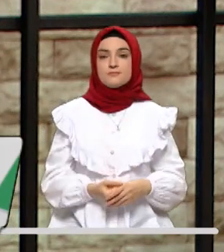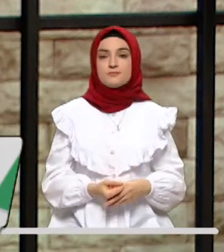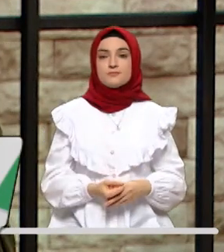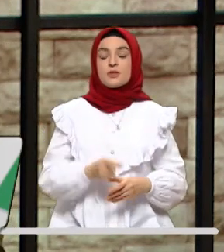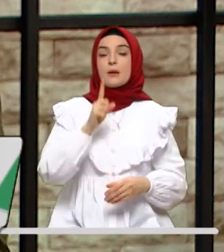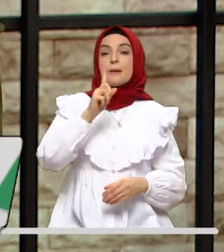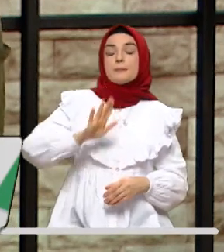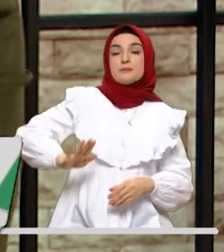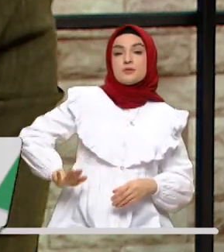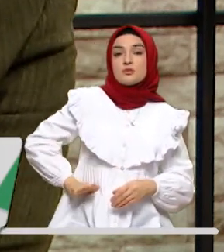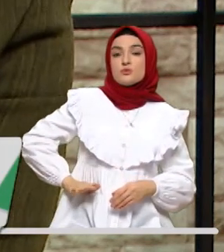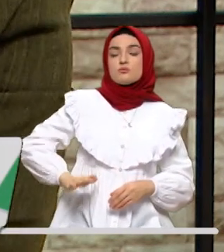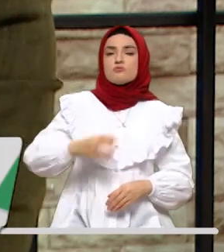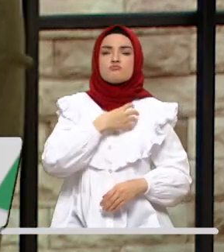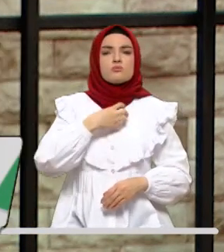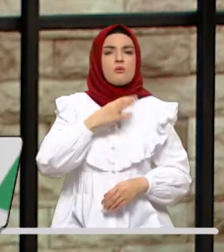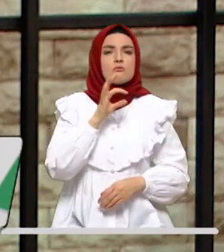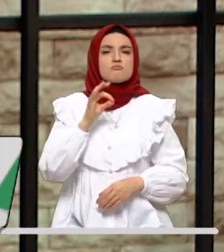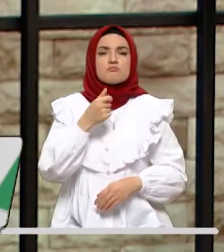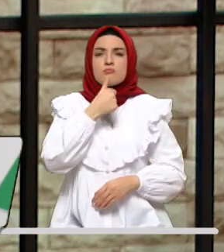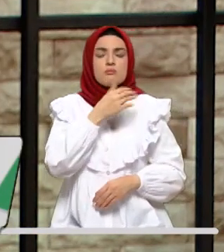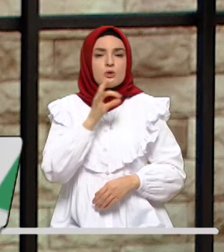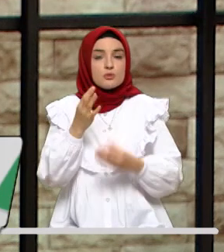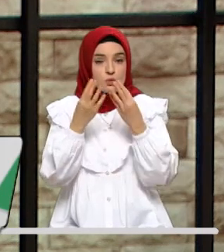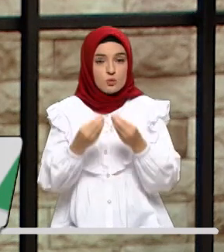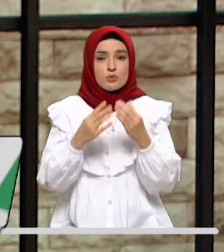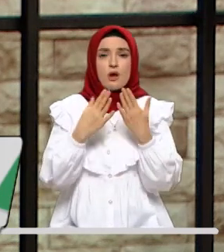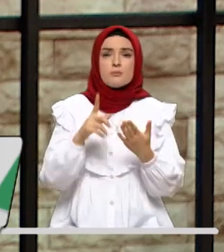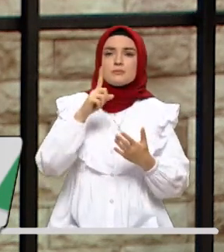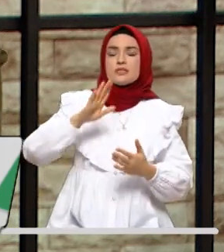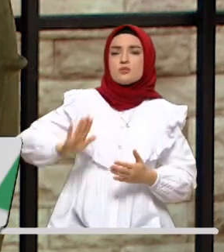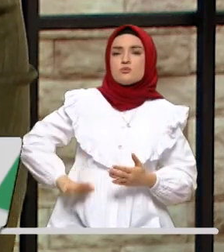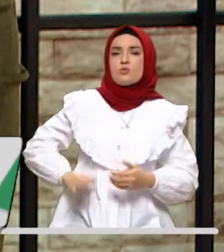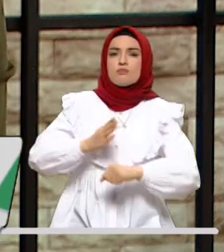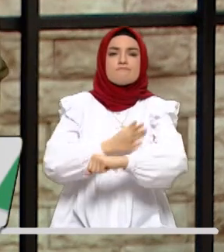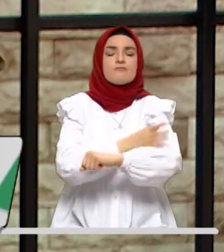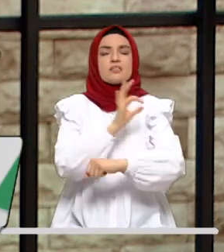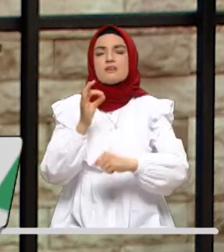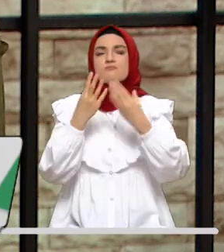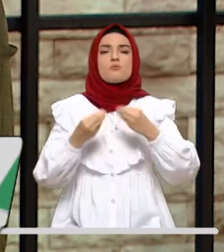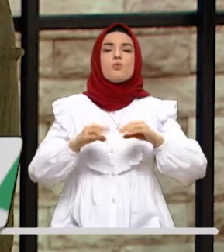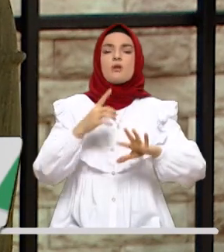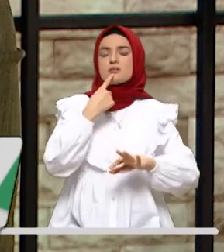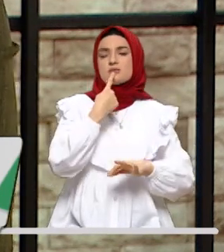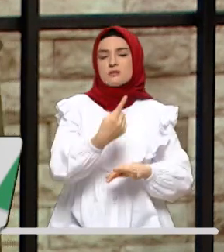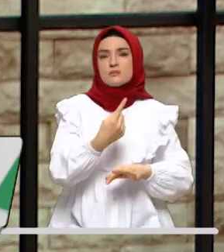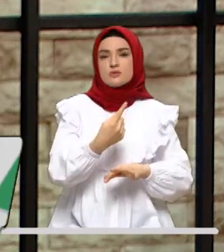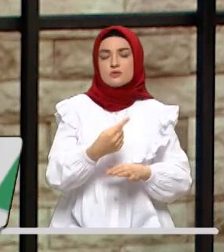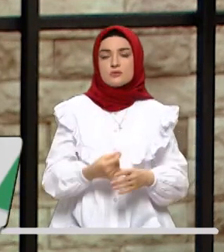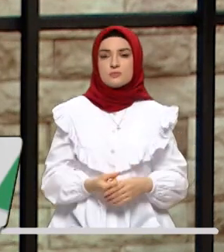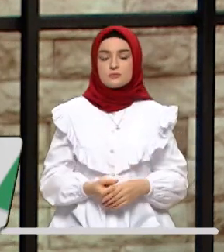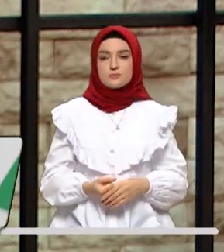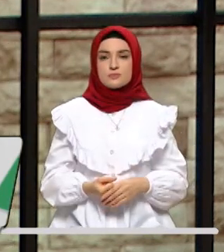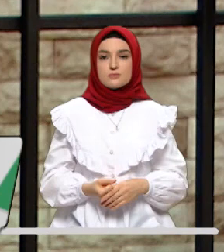bir çocuk anasız babasız olabilir ama bir çocuk vatansız olamaz demiş. 7 Mart aynı